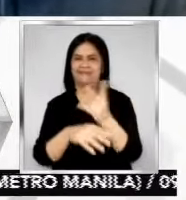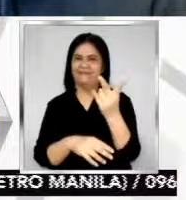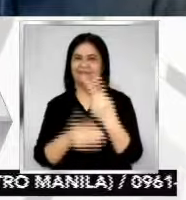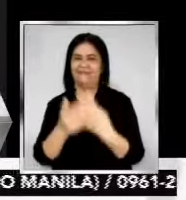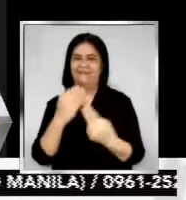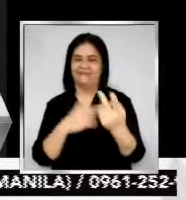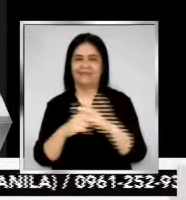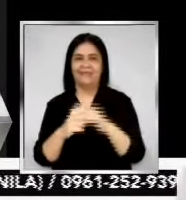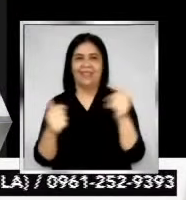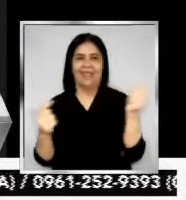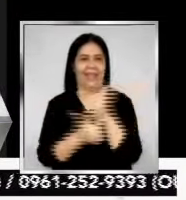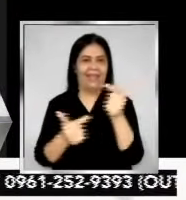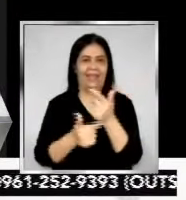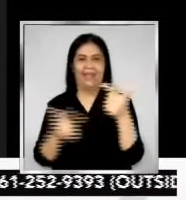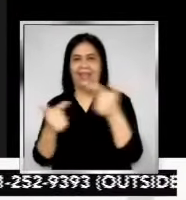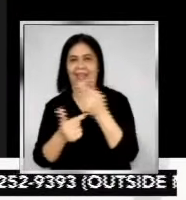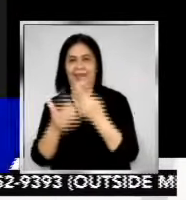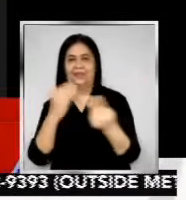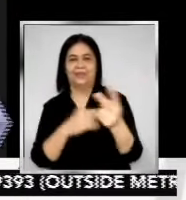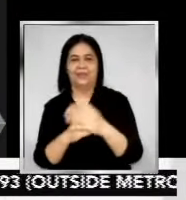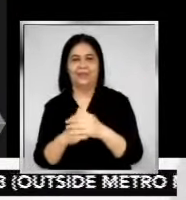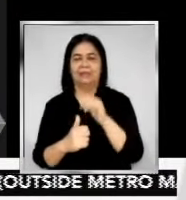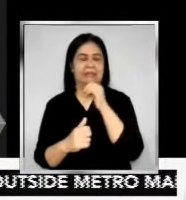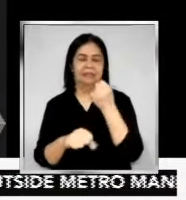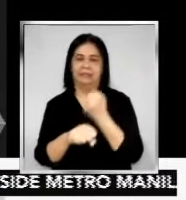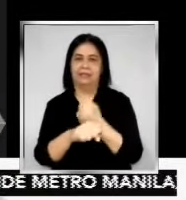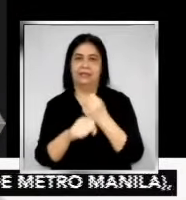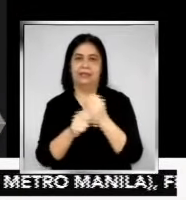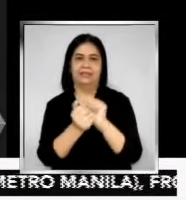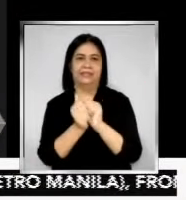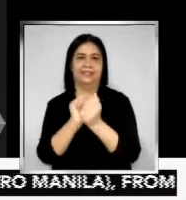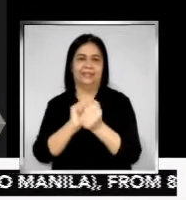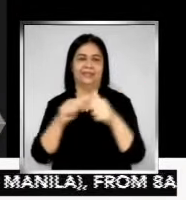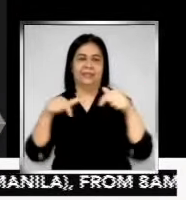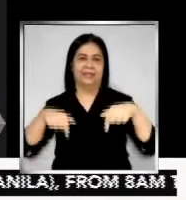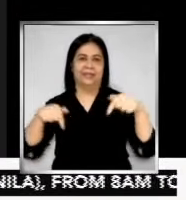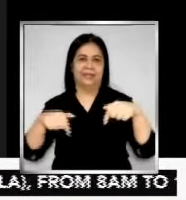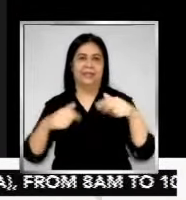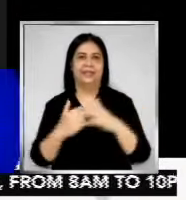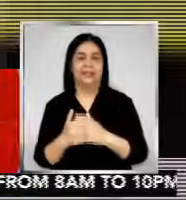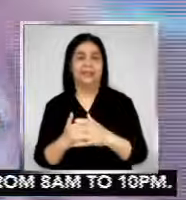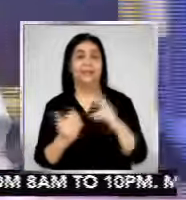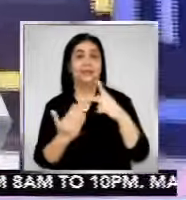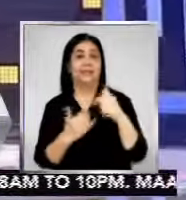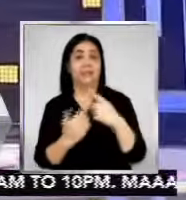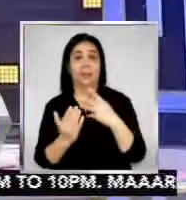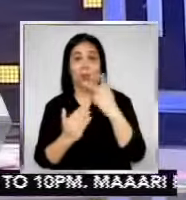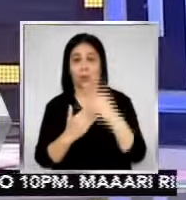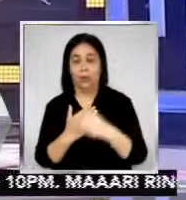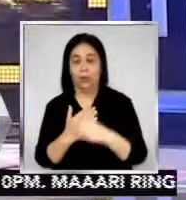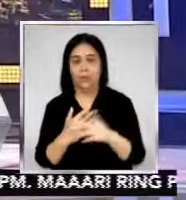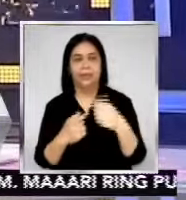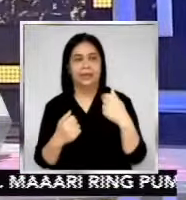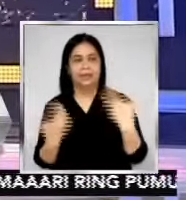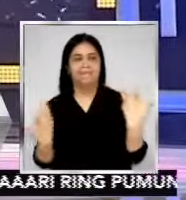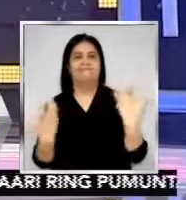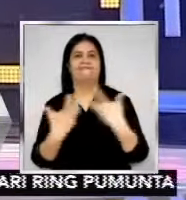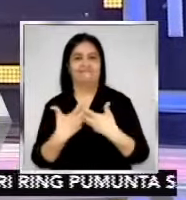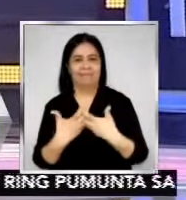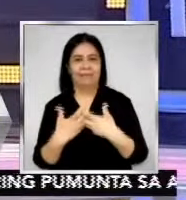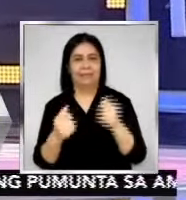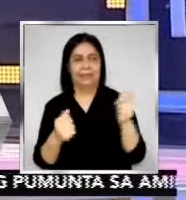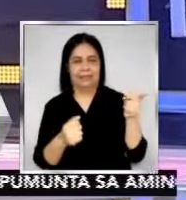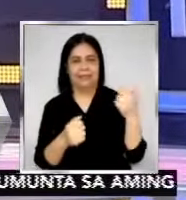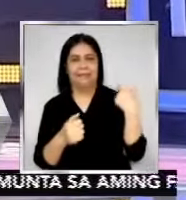pagpapatawa. Hindi na naging mahirap yung adjustment ko dito sa project na ito kasi nandiyan si Seth para i-guide ako.